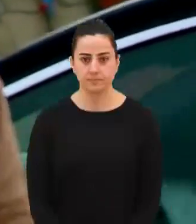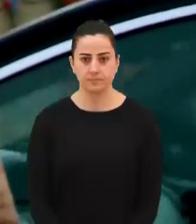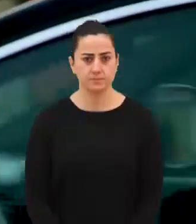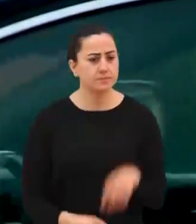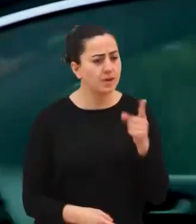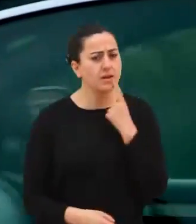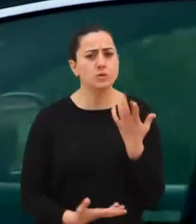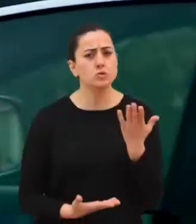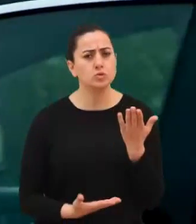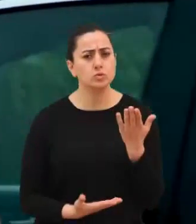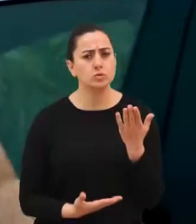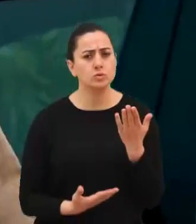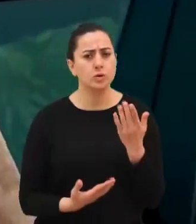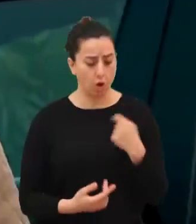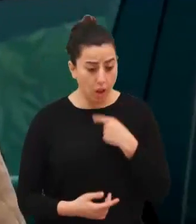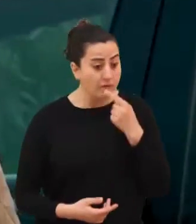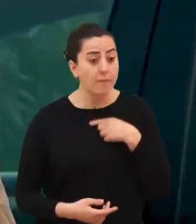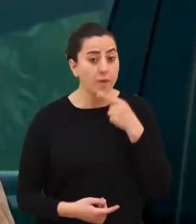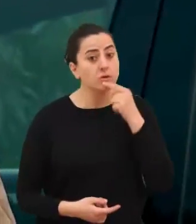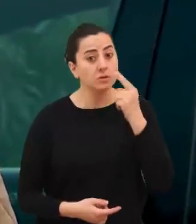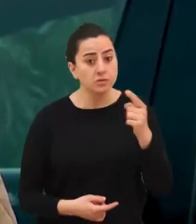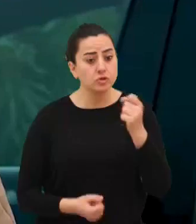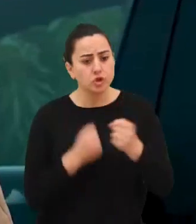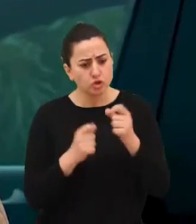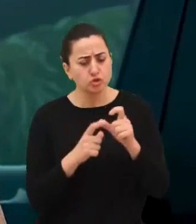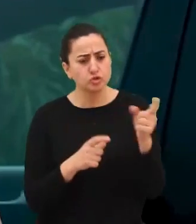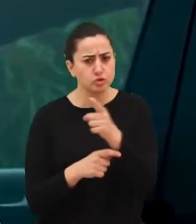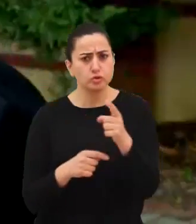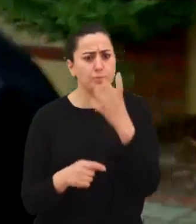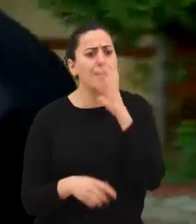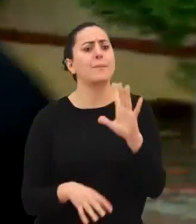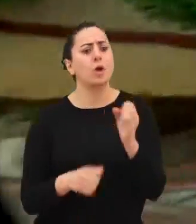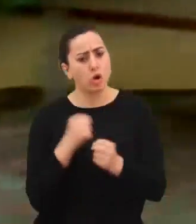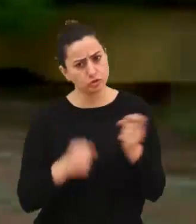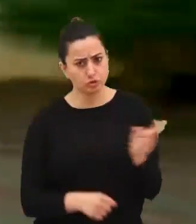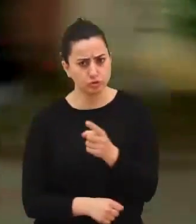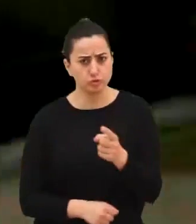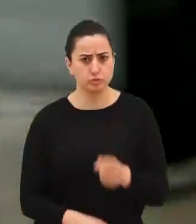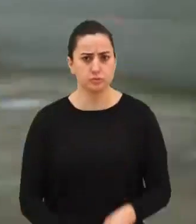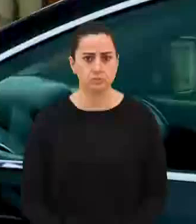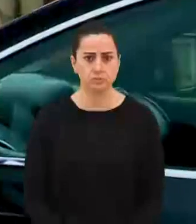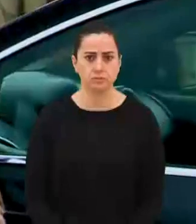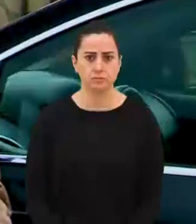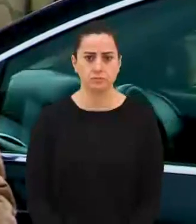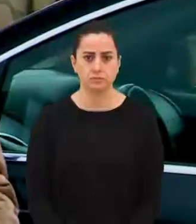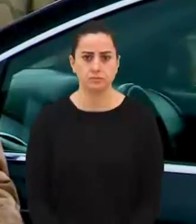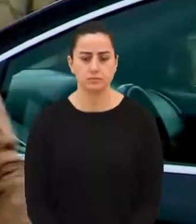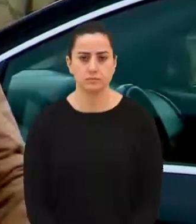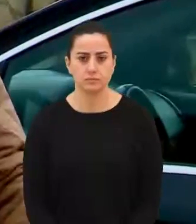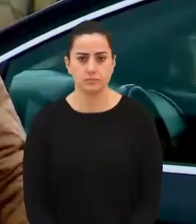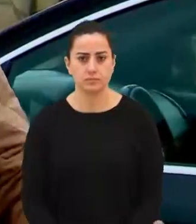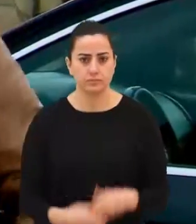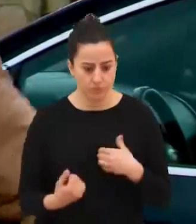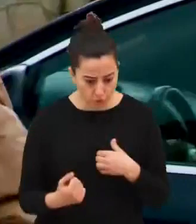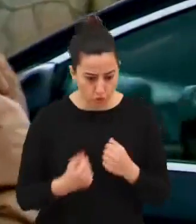Ne diyorsun sen Şükrü? O laf benim lafım. Koş Şükrü. Durma Şükrü. Koş Şükrü. Şükrü topukluyor. Koş